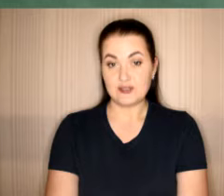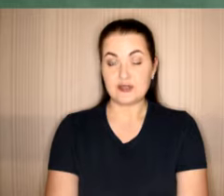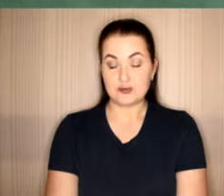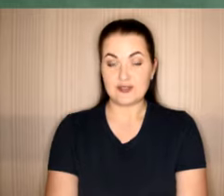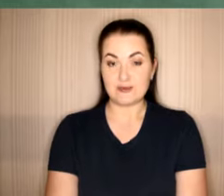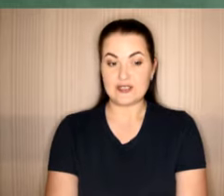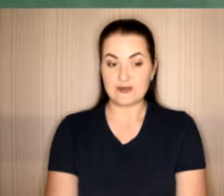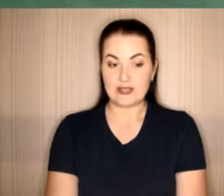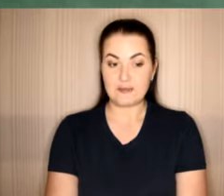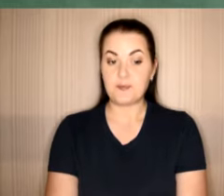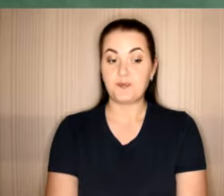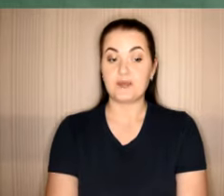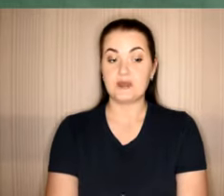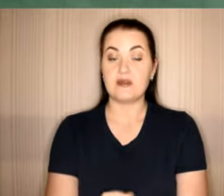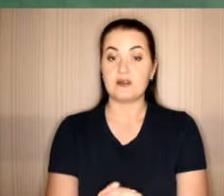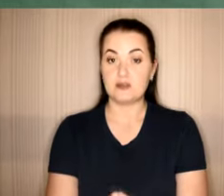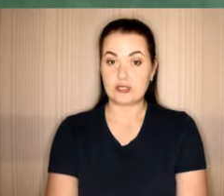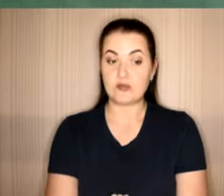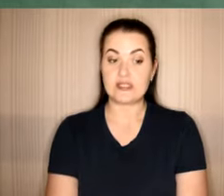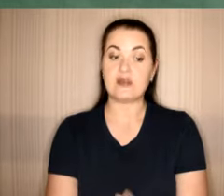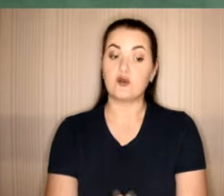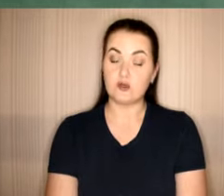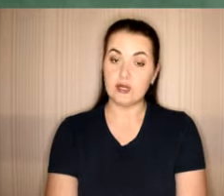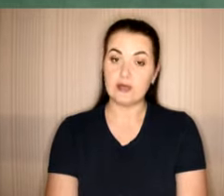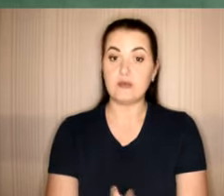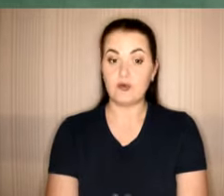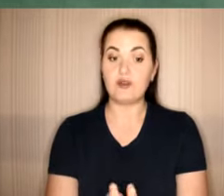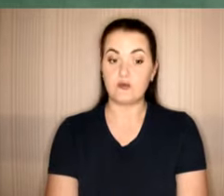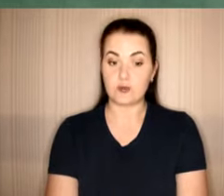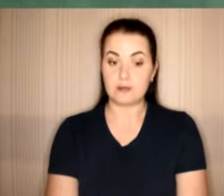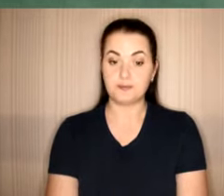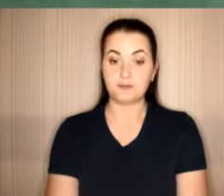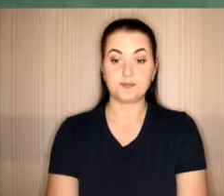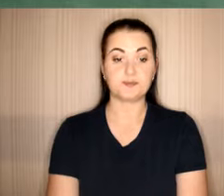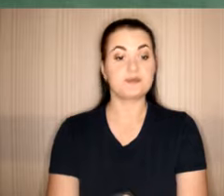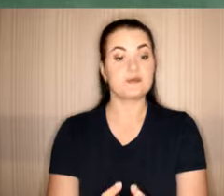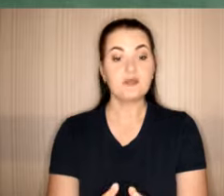Як завжди, розпочинаємо з теорії. Отже, у нас є коротка і повна форма.